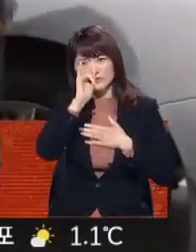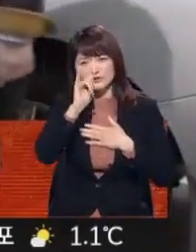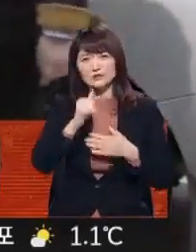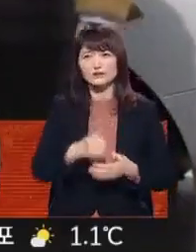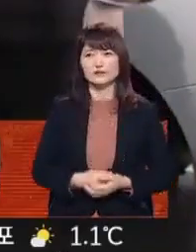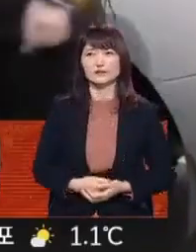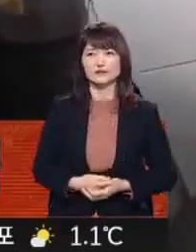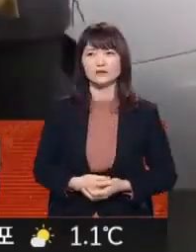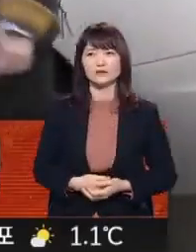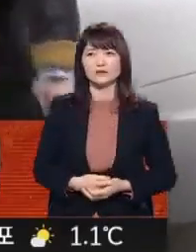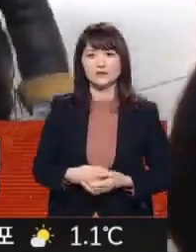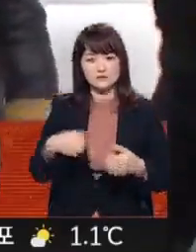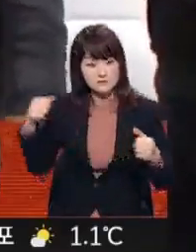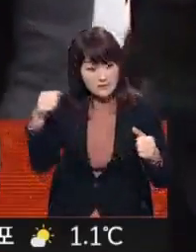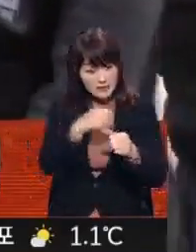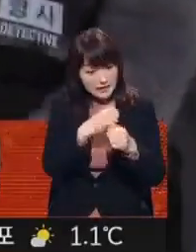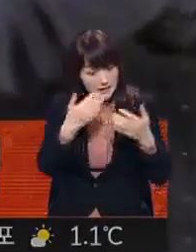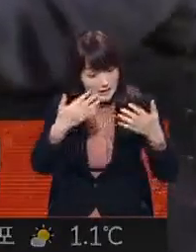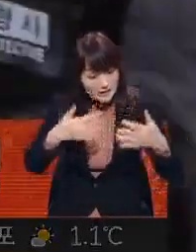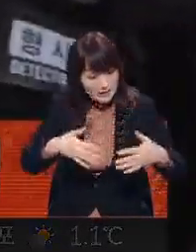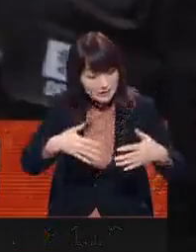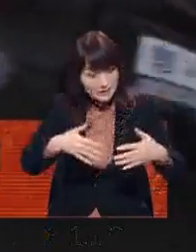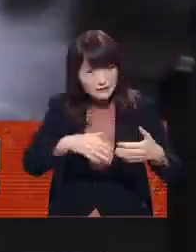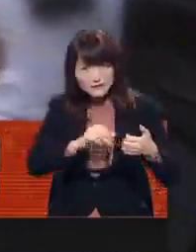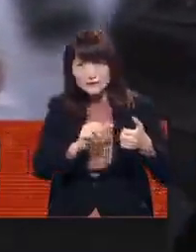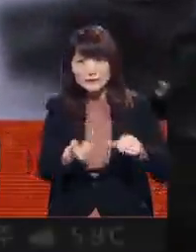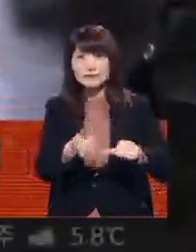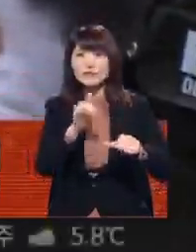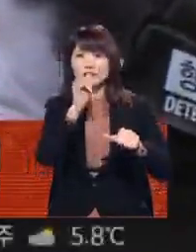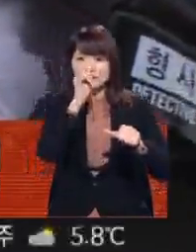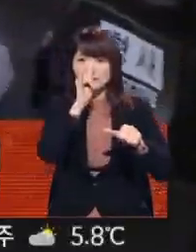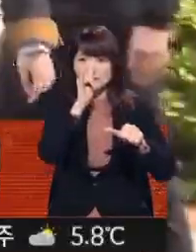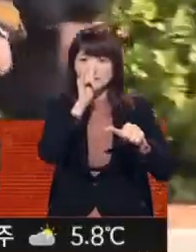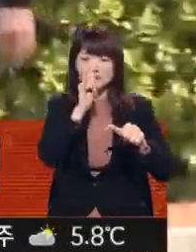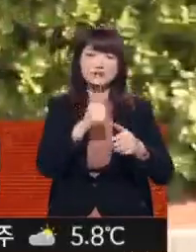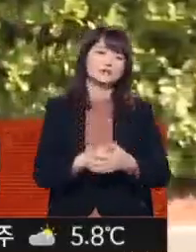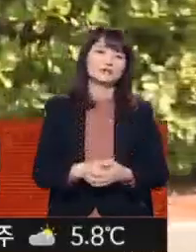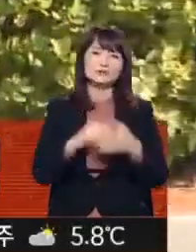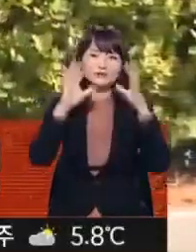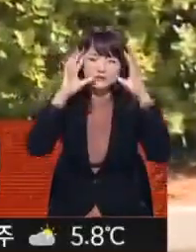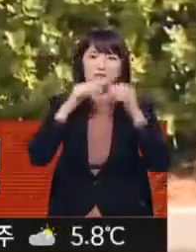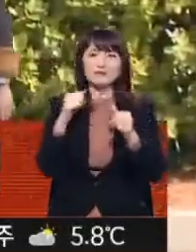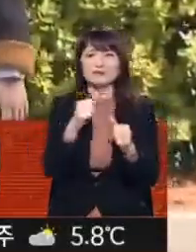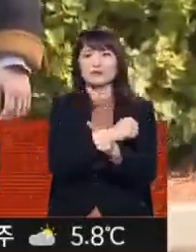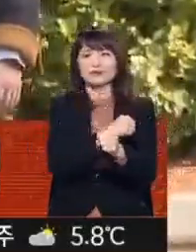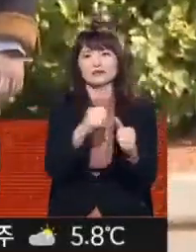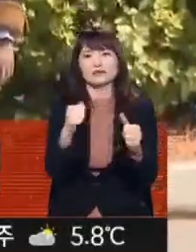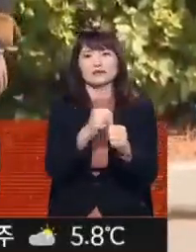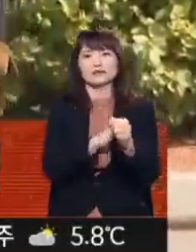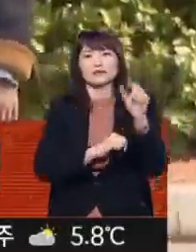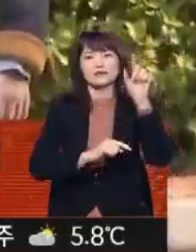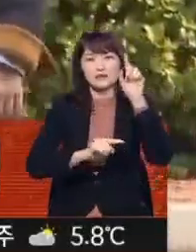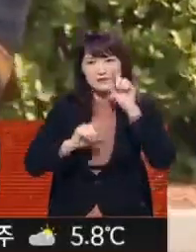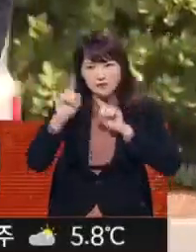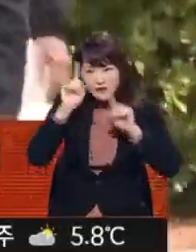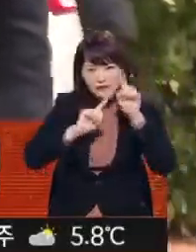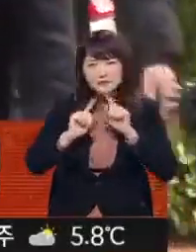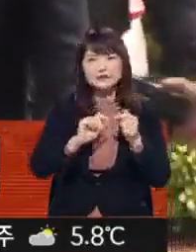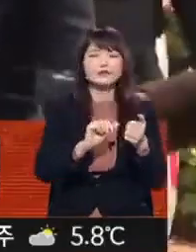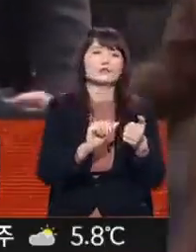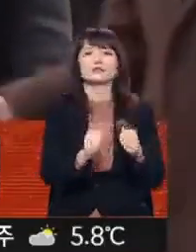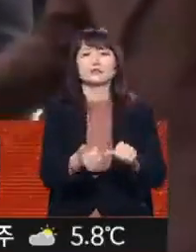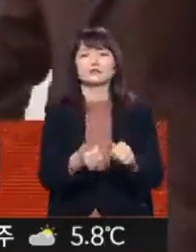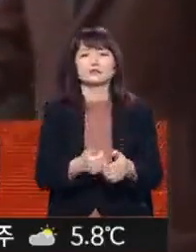있어서 좀 약한 폭행이어도 사망에이를 수 있는 그런 상황이었다면 이제 아동학대 치사죄가 될 수 있겠지만